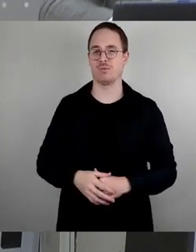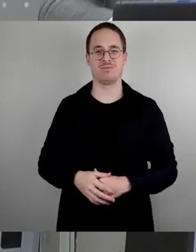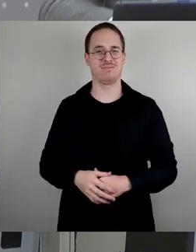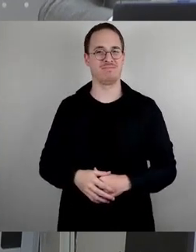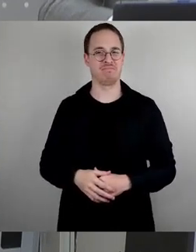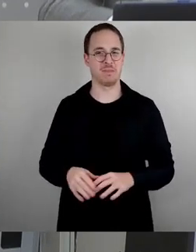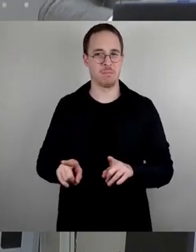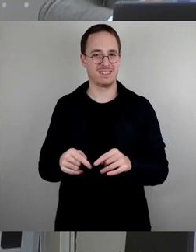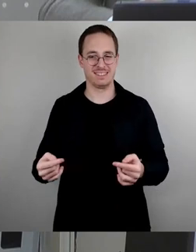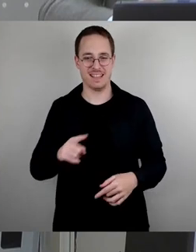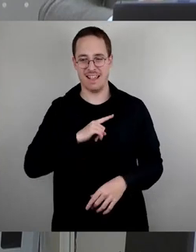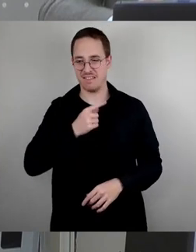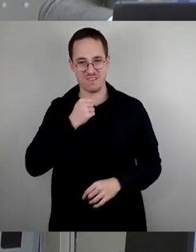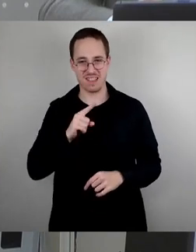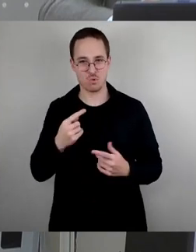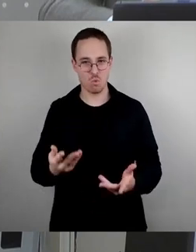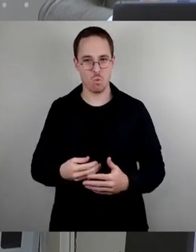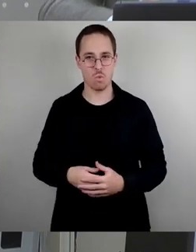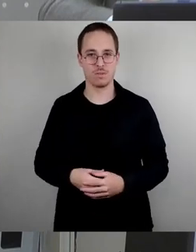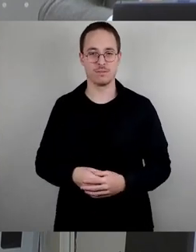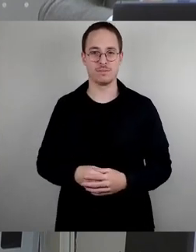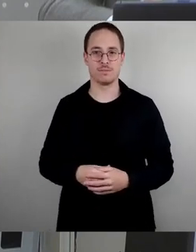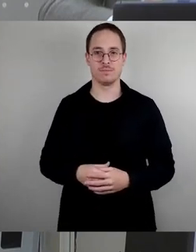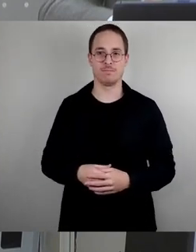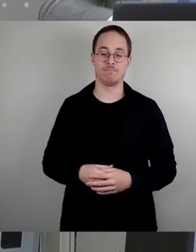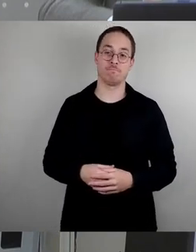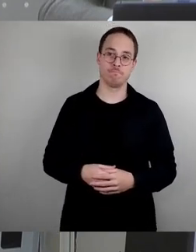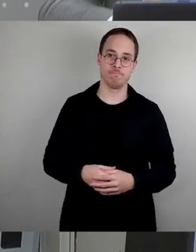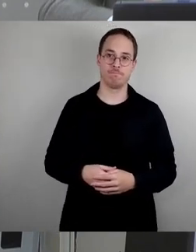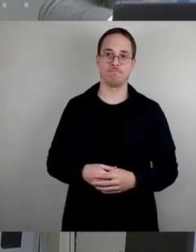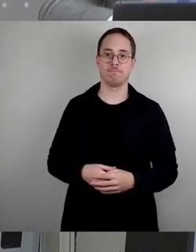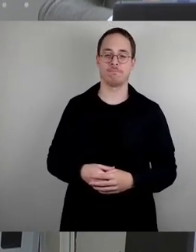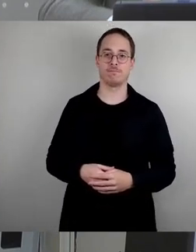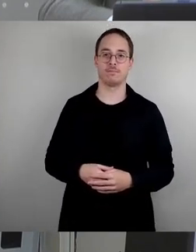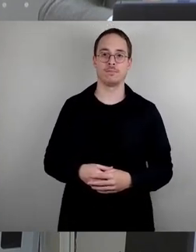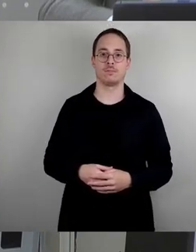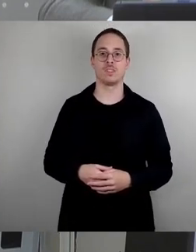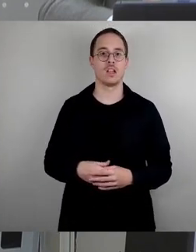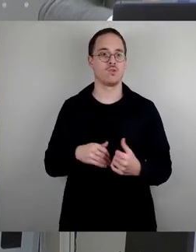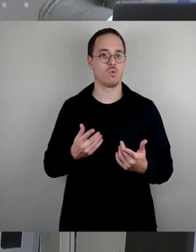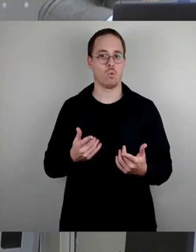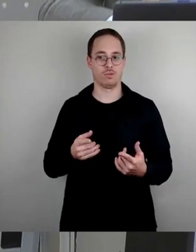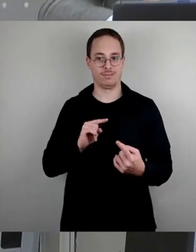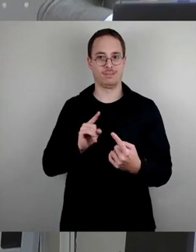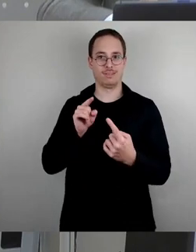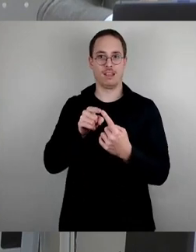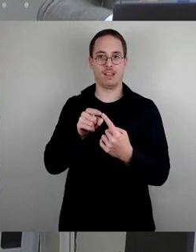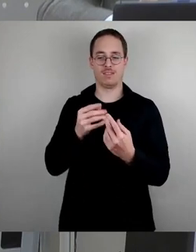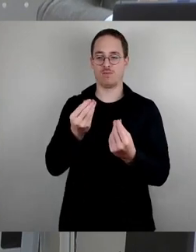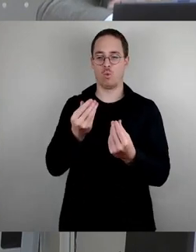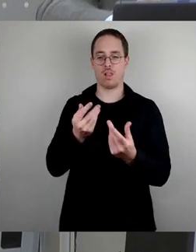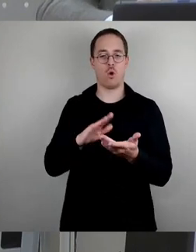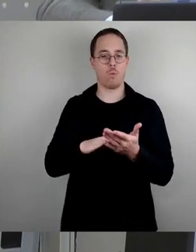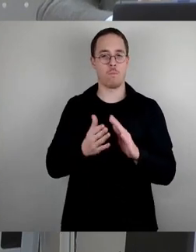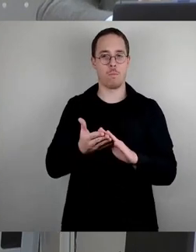soll. Insofern ist im Prinzip das, was dort jetzt angestrebt wird, ein schwacher Kompromiss.